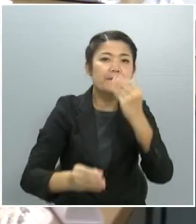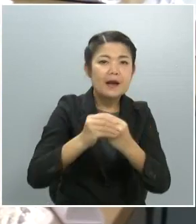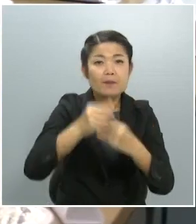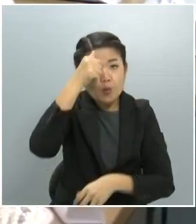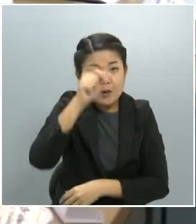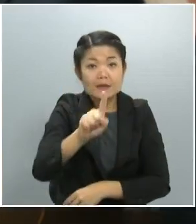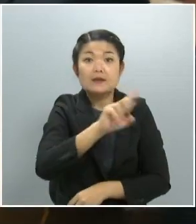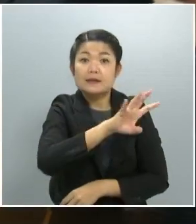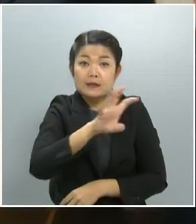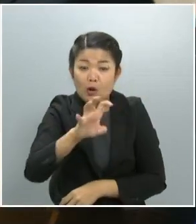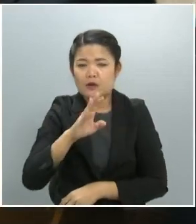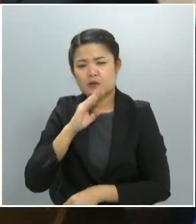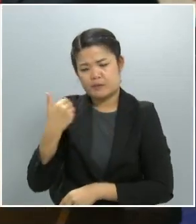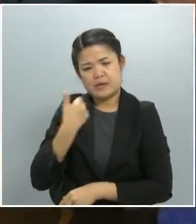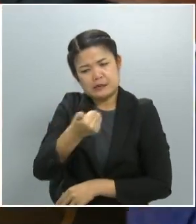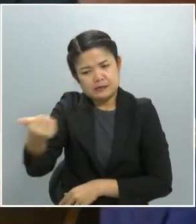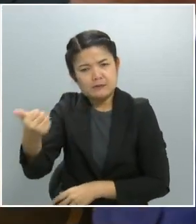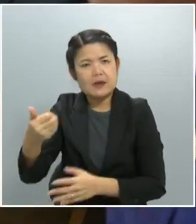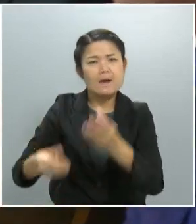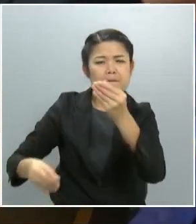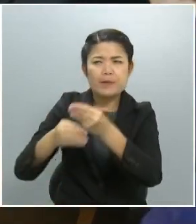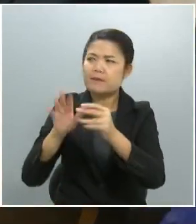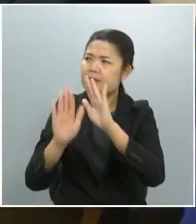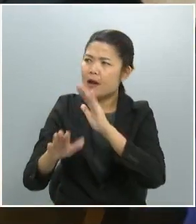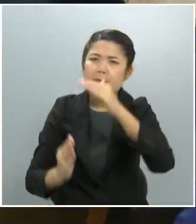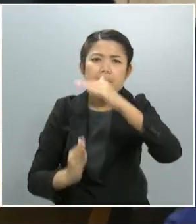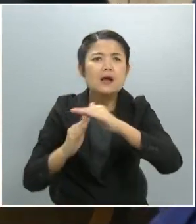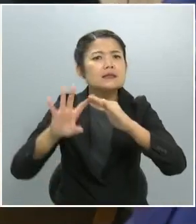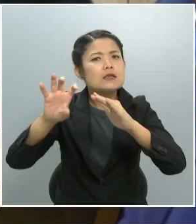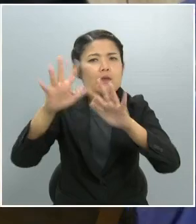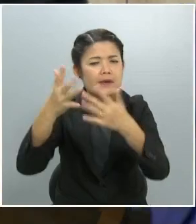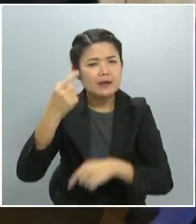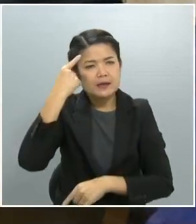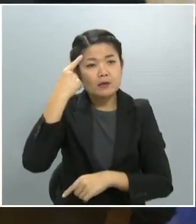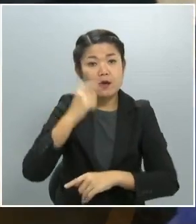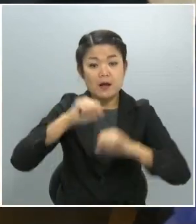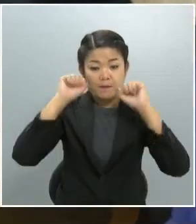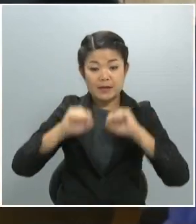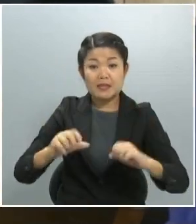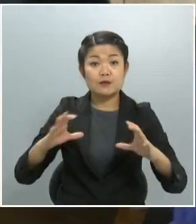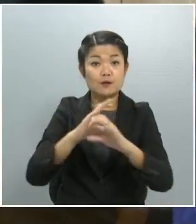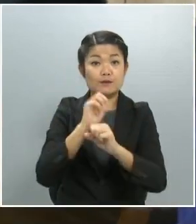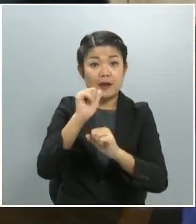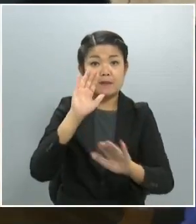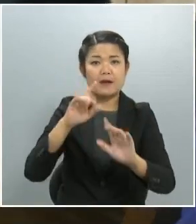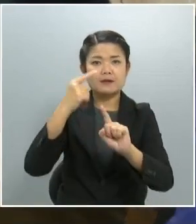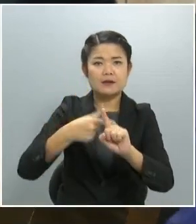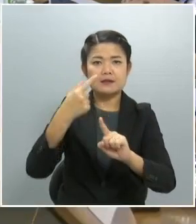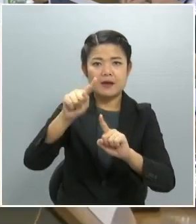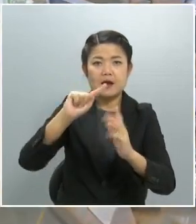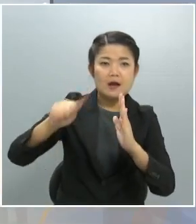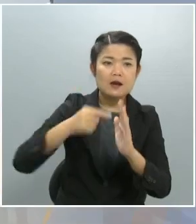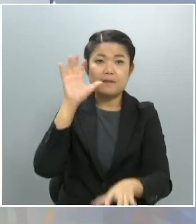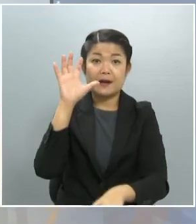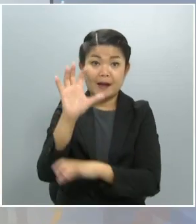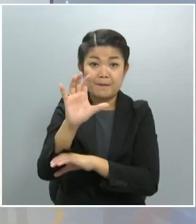ขึ้นแต่ไม่ถึง400หรอกปรับขึ้นน่าจะมีมติได้เนี่ยประมาณพฤศจิกา ใช่ค่ะ แล้วจะให้มีผลน่าจะเป็นของขวัญปี